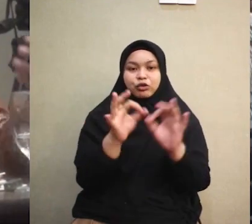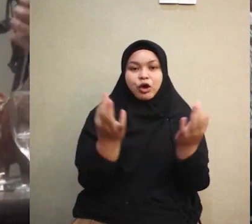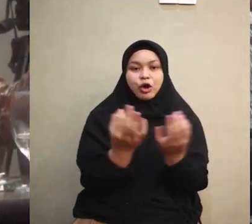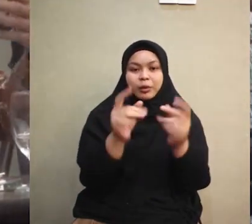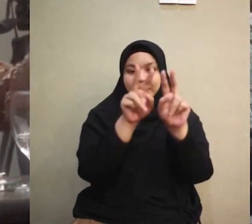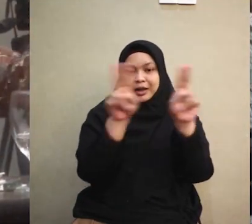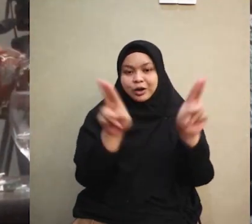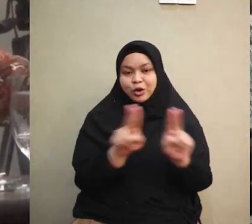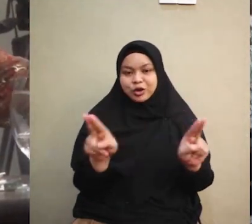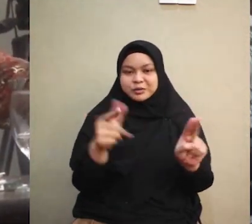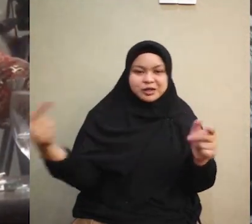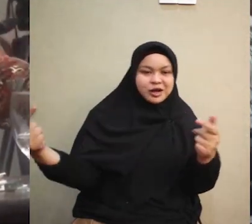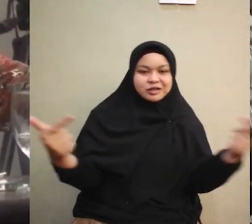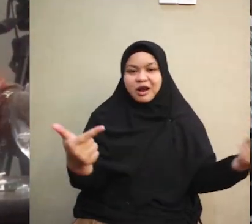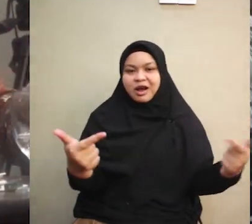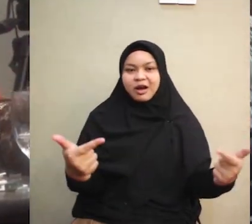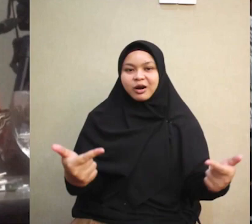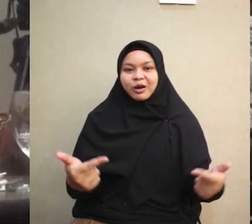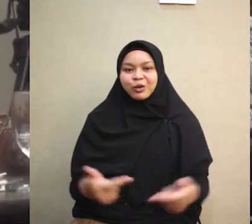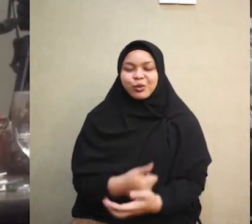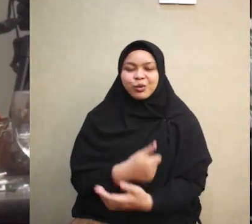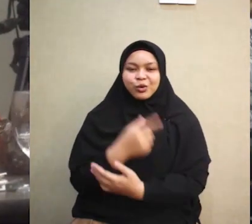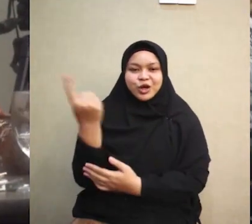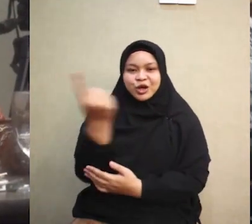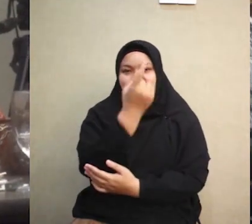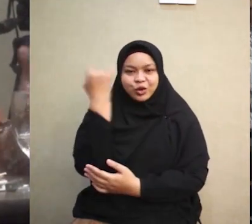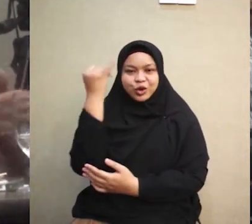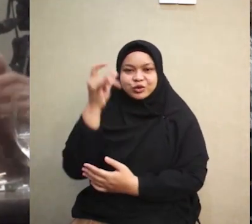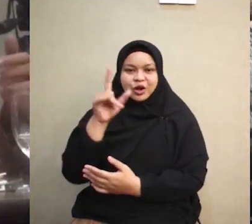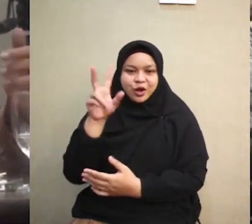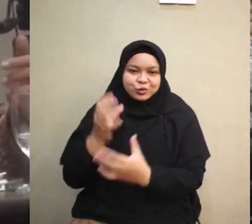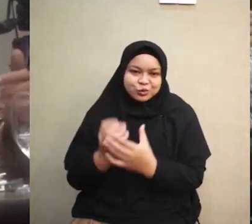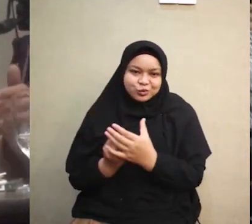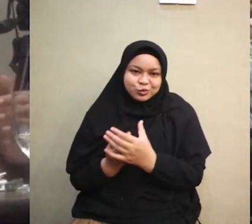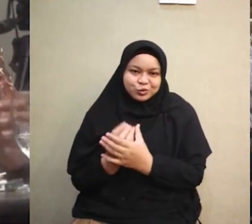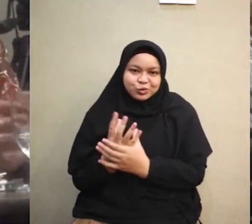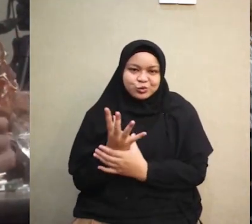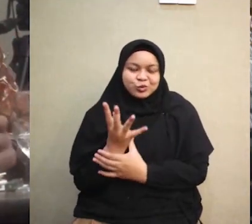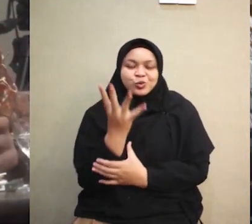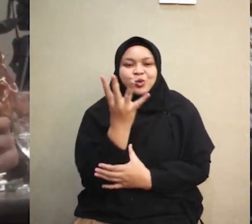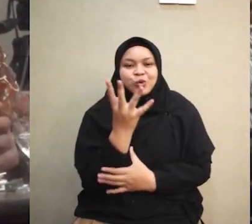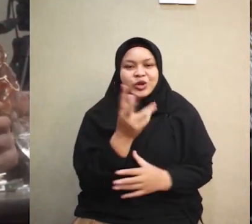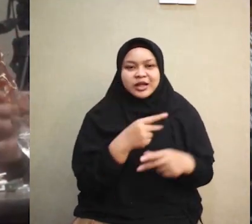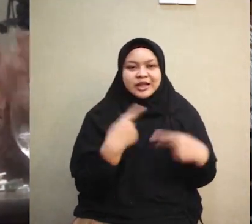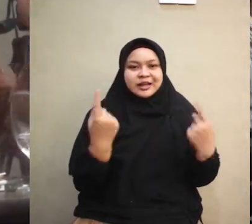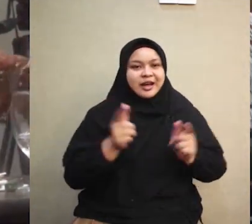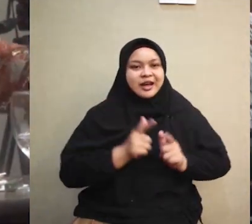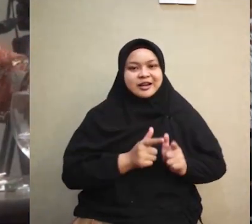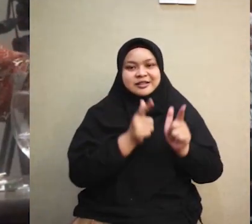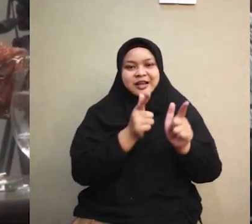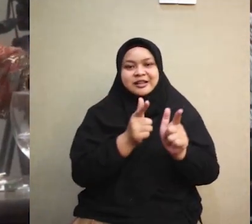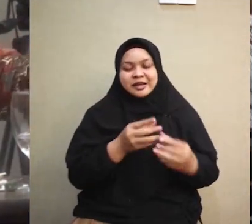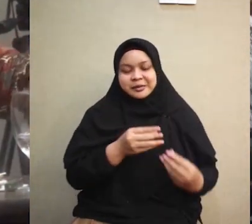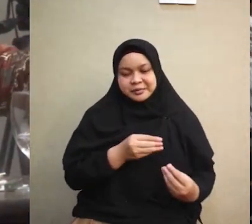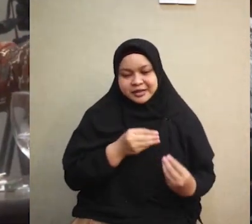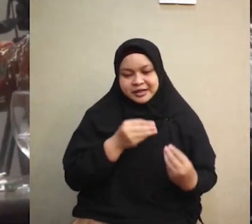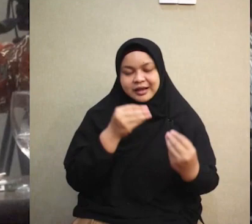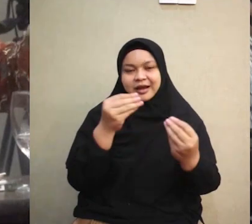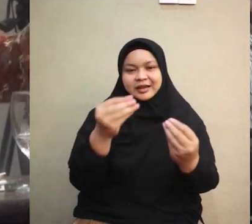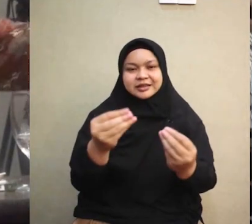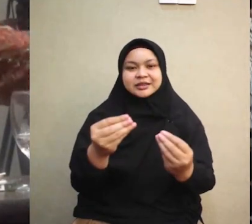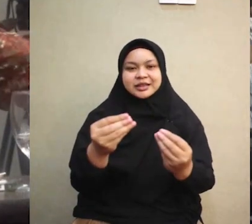internasional ini kayak serang-serangan gitu loh nasionalisme kita harus tumbuh gitu kan karena kita enggak punya senjata kita serahkan